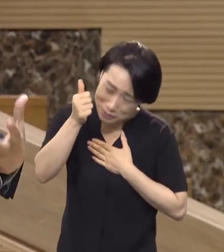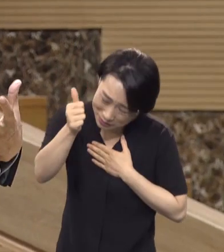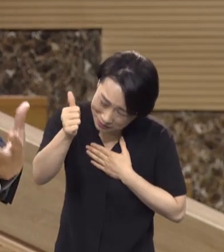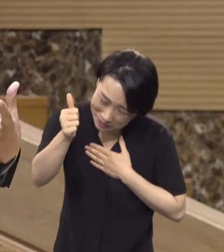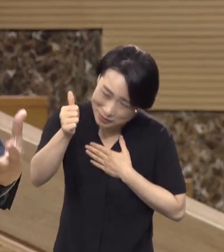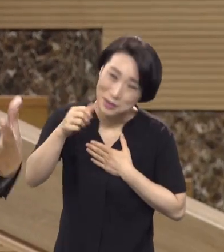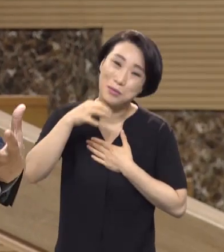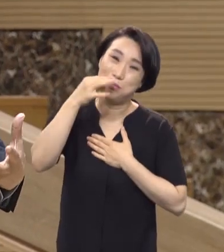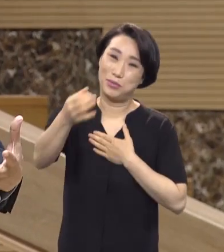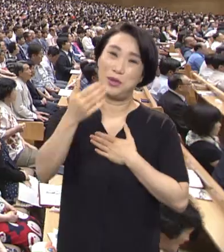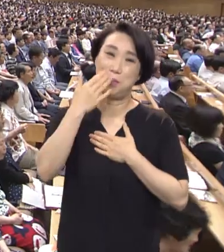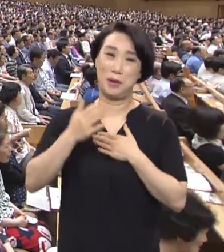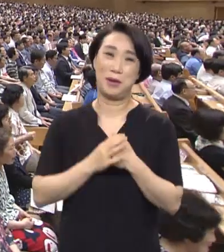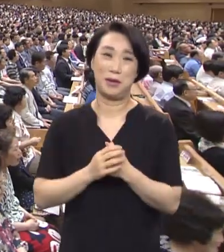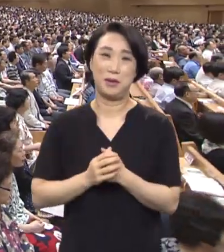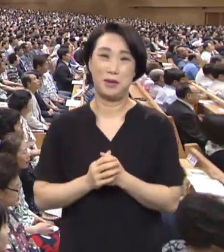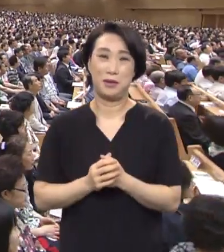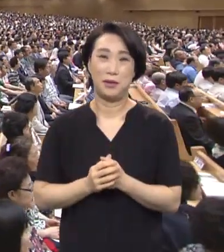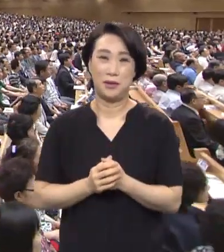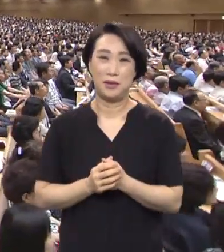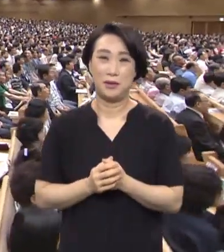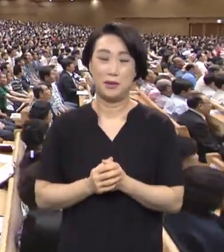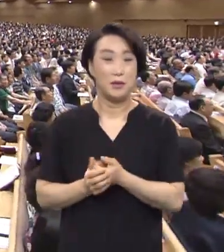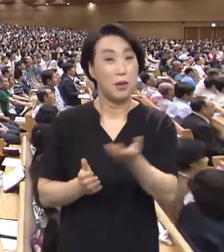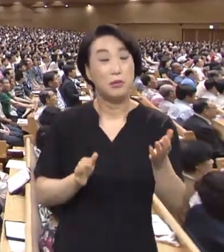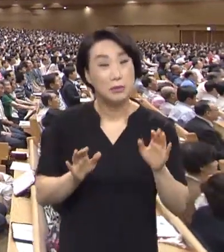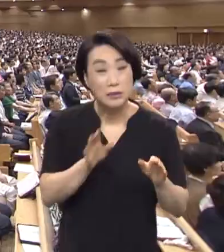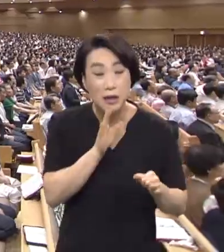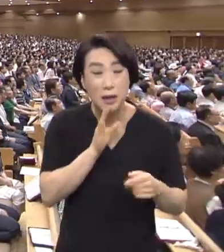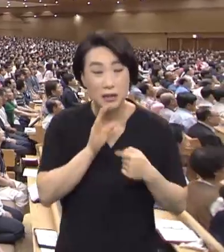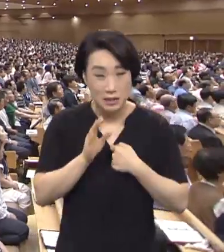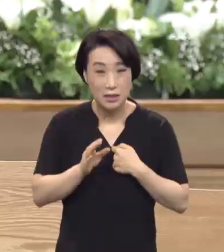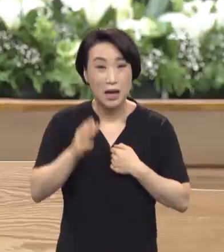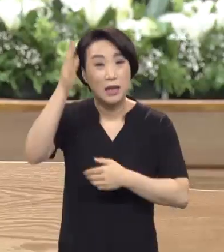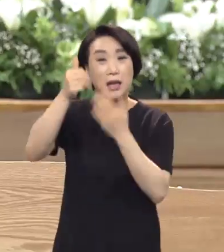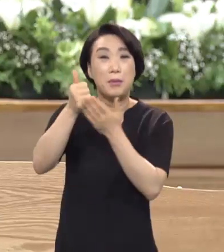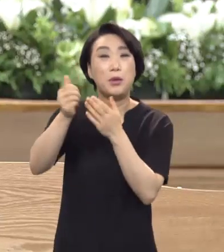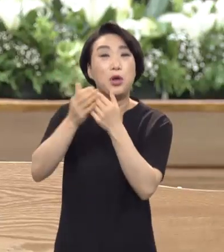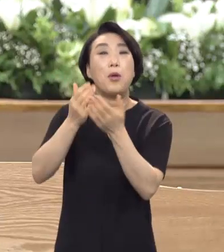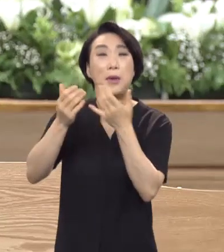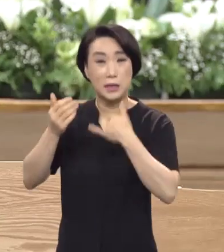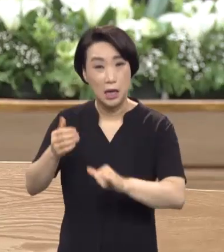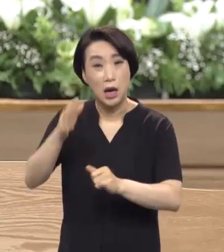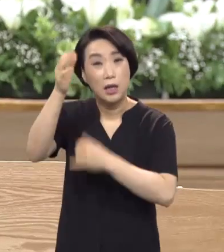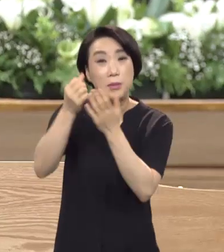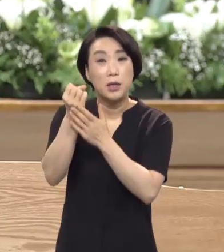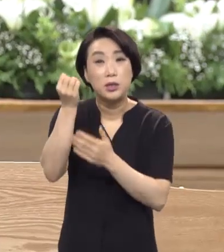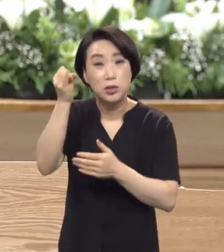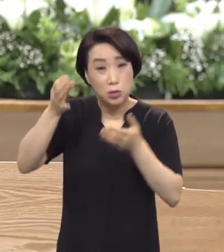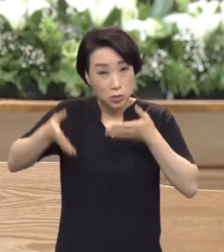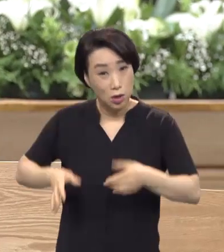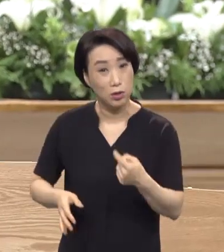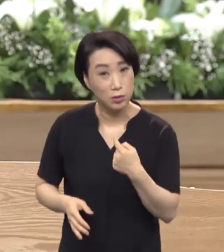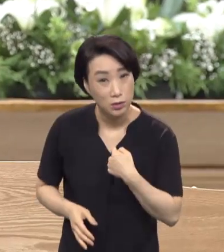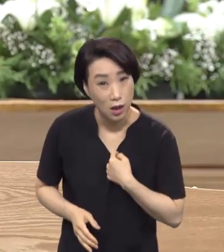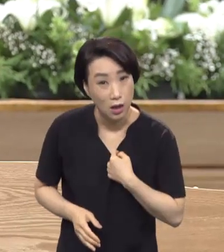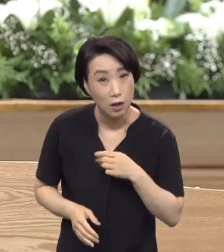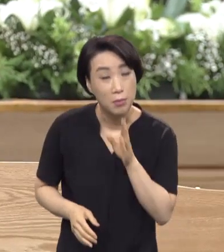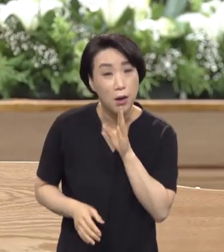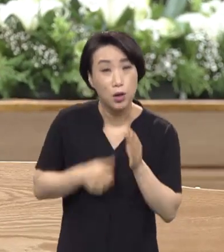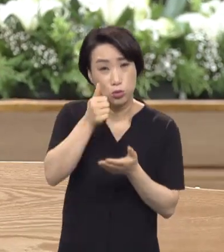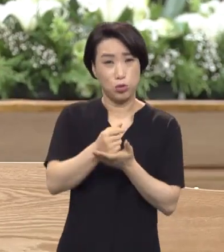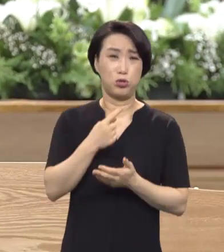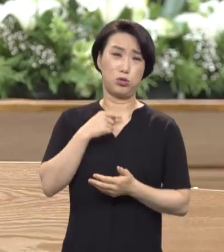되지 않겠냐 이 말이요. 진짜 내가 그의 경험의 자녀요 그의 씨로 났다면 죄를